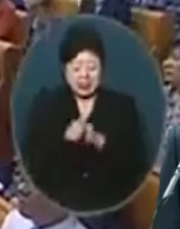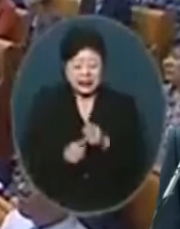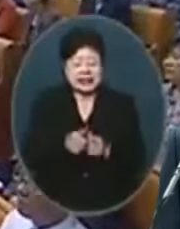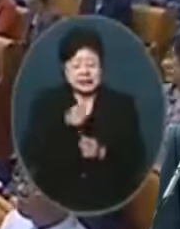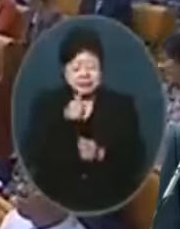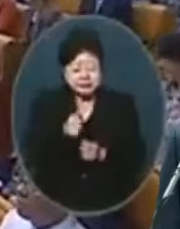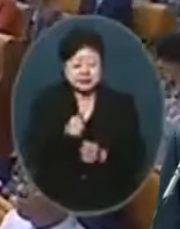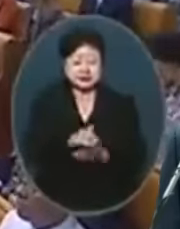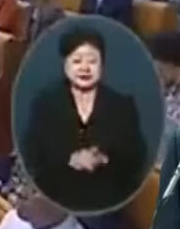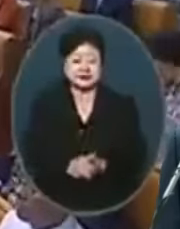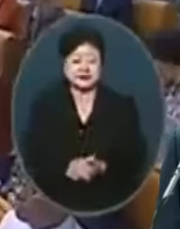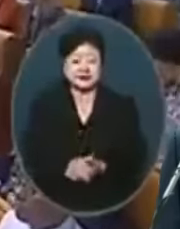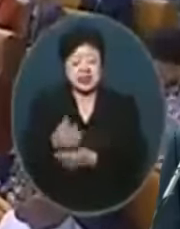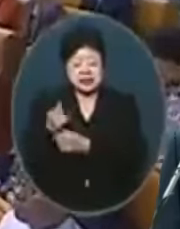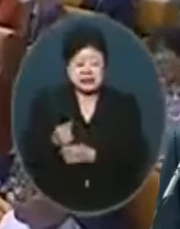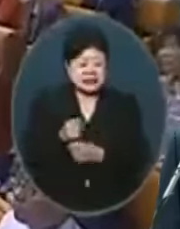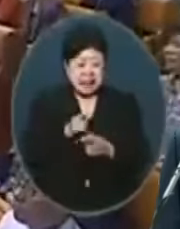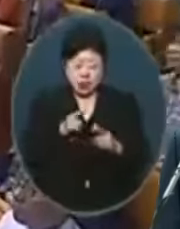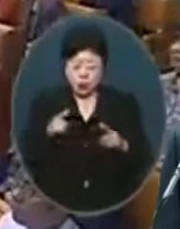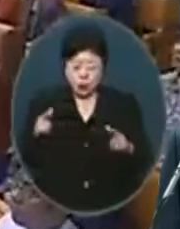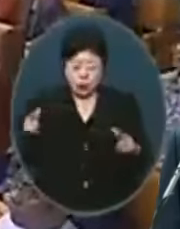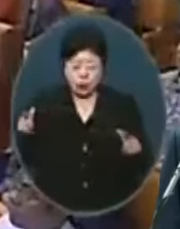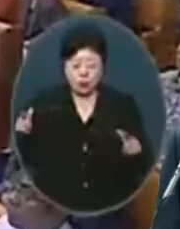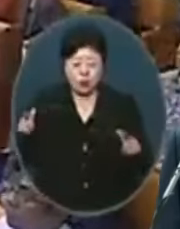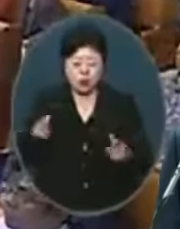하나님을 의지하지 아니하고